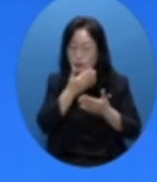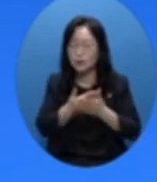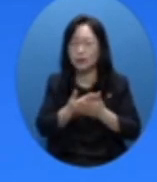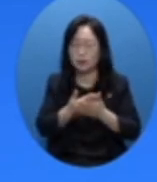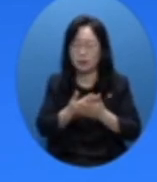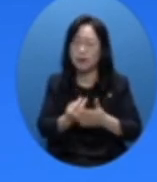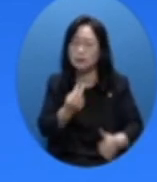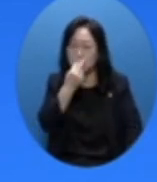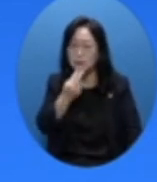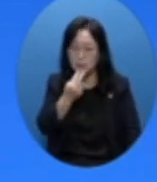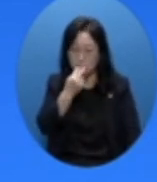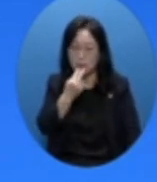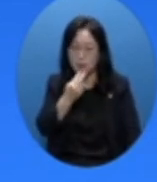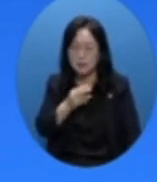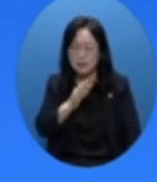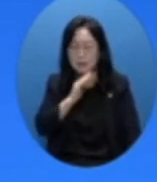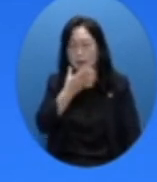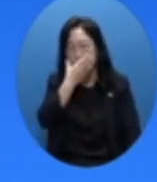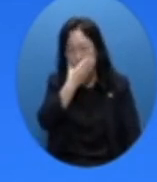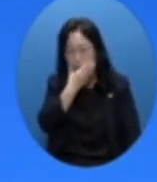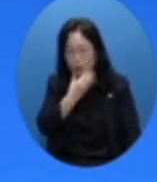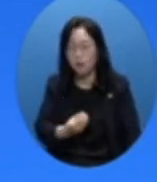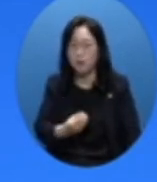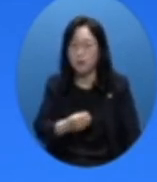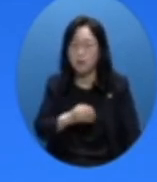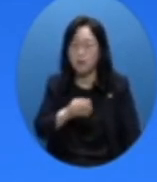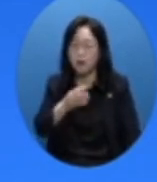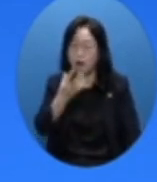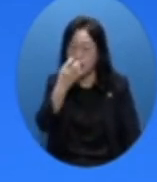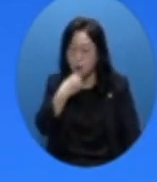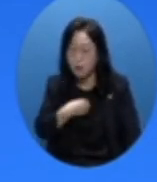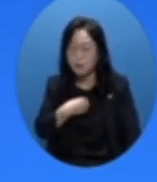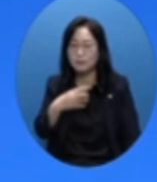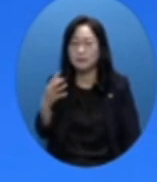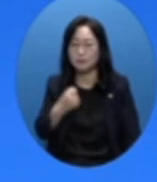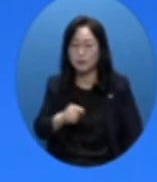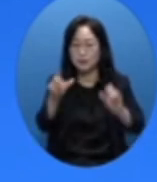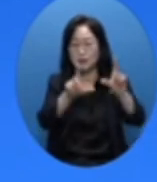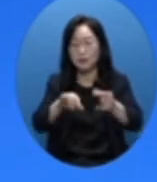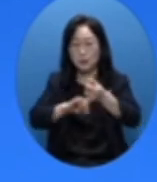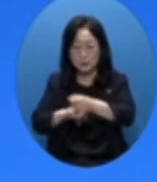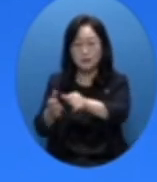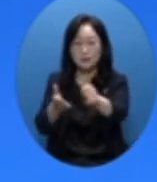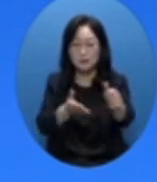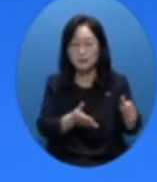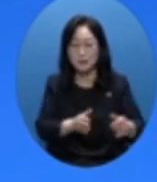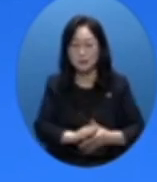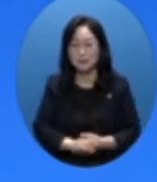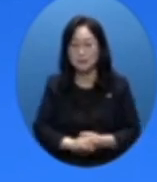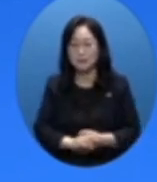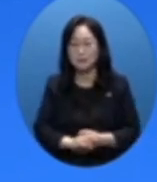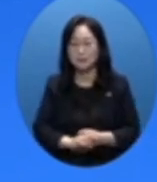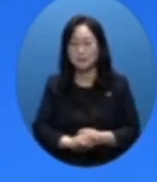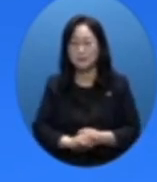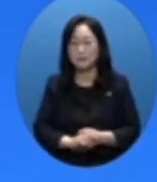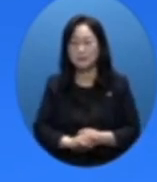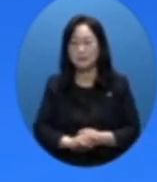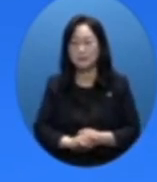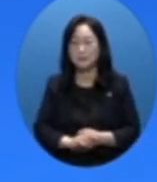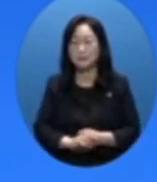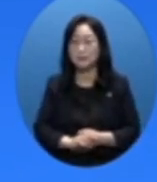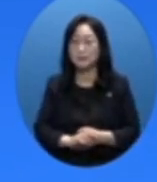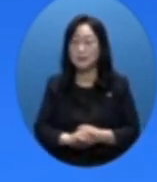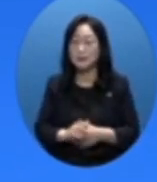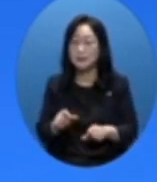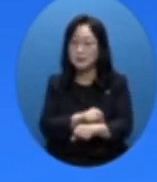정말 행복하고 의미있고 보람되게 살아가는 그런 모두 다 되기를 바랍니다 그렇게